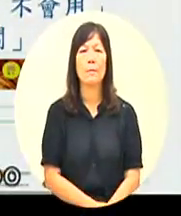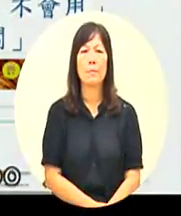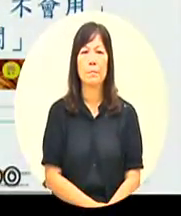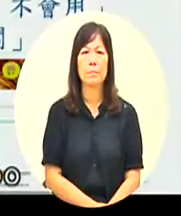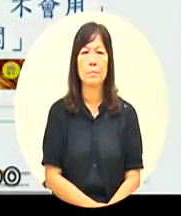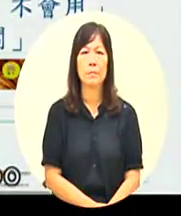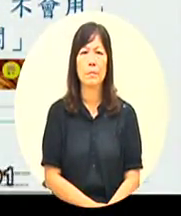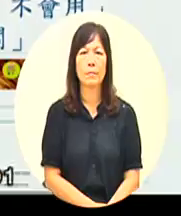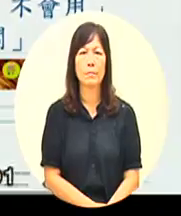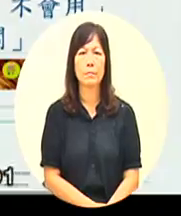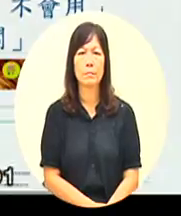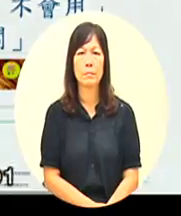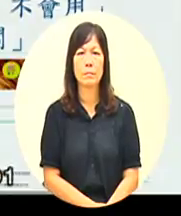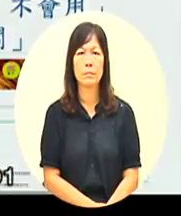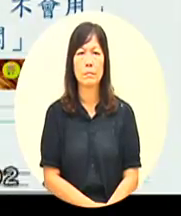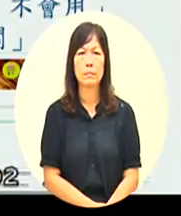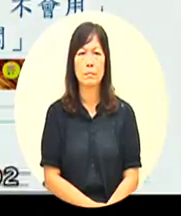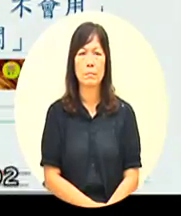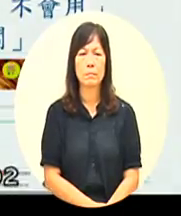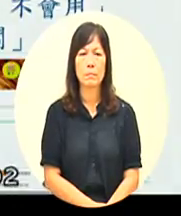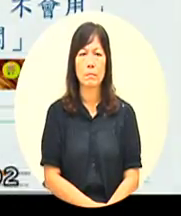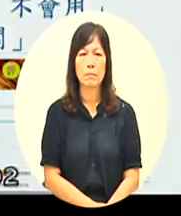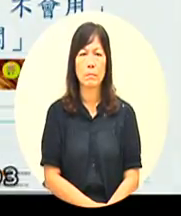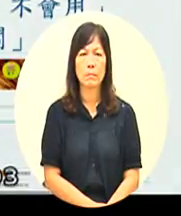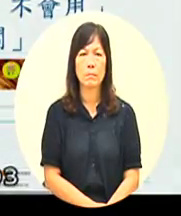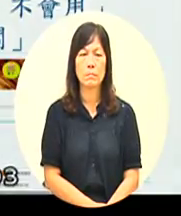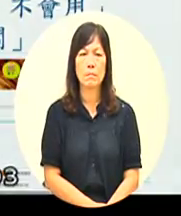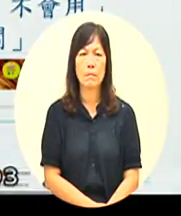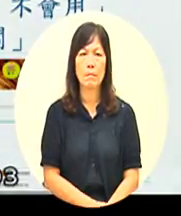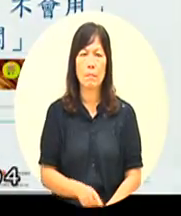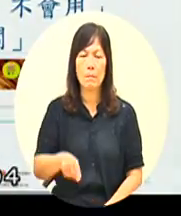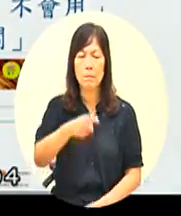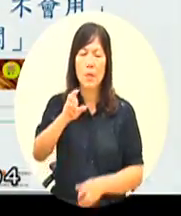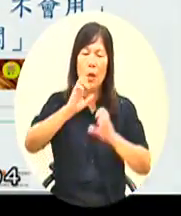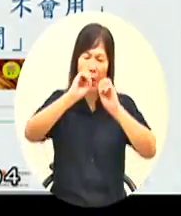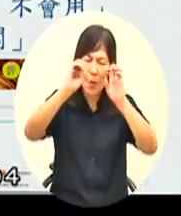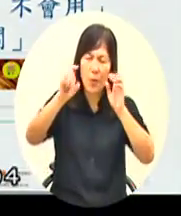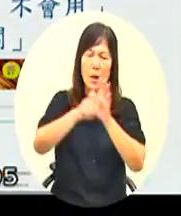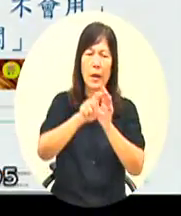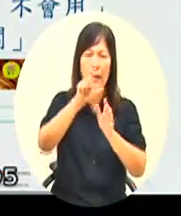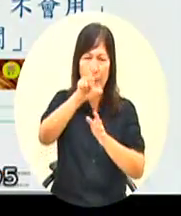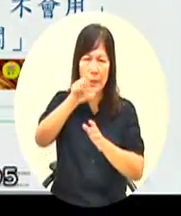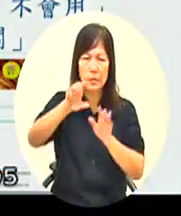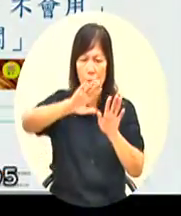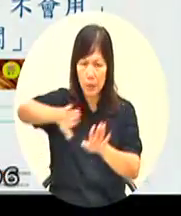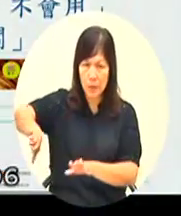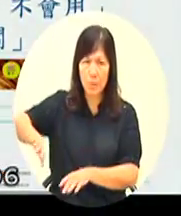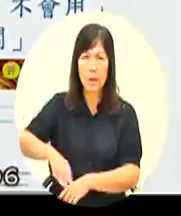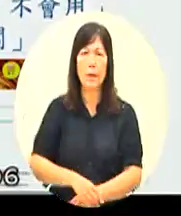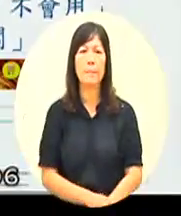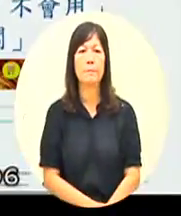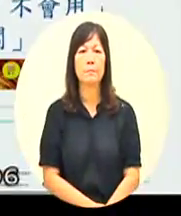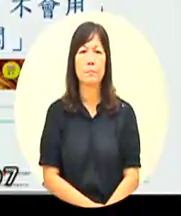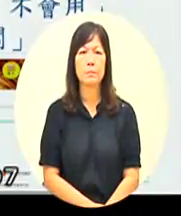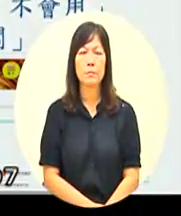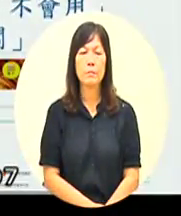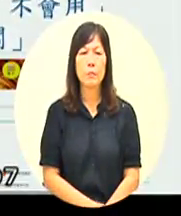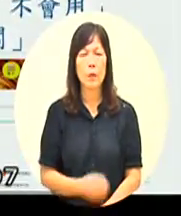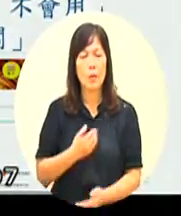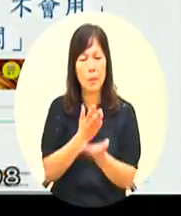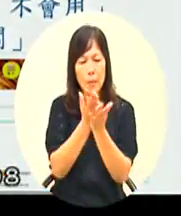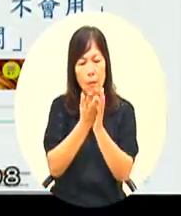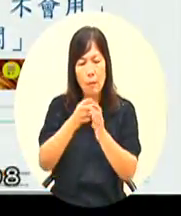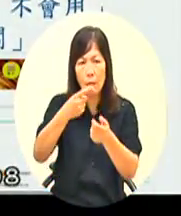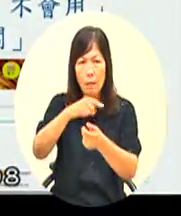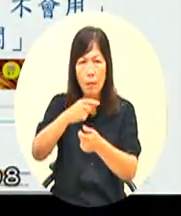那这个除了口号跟名词以外， 啊，我们的一些内容哦，